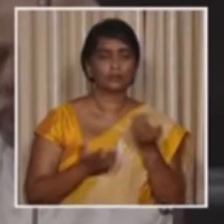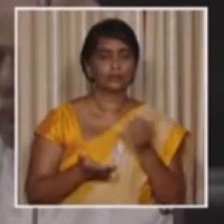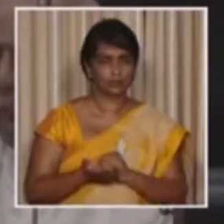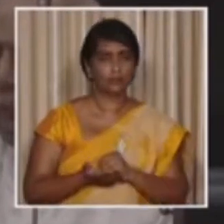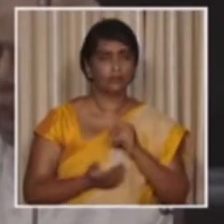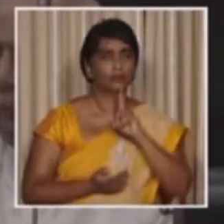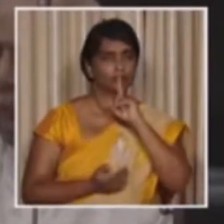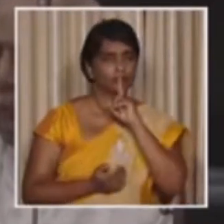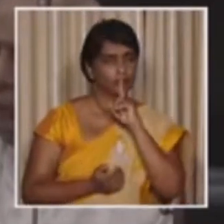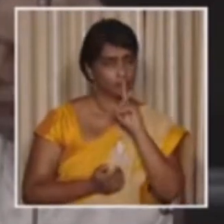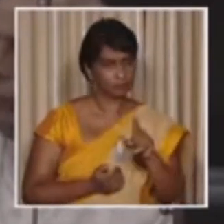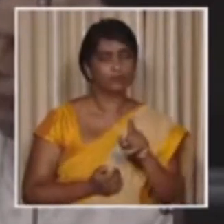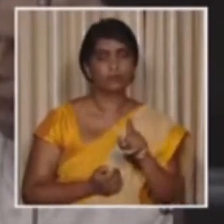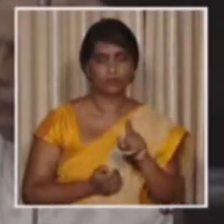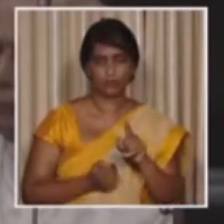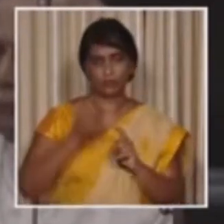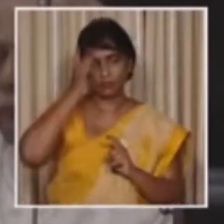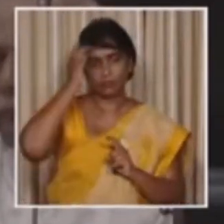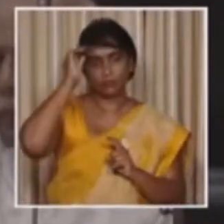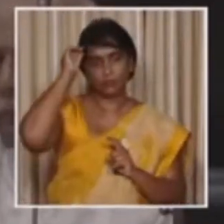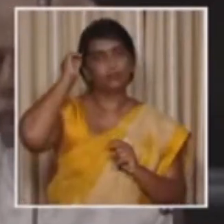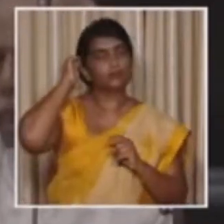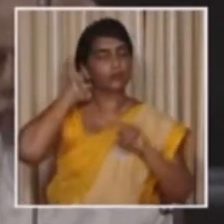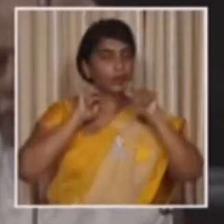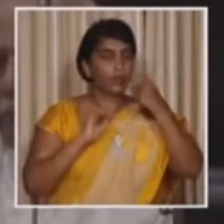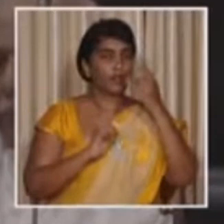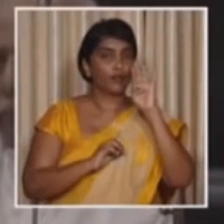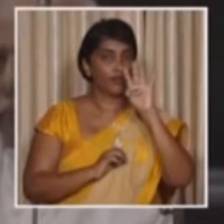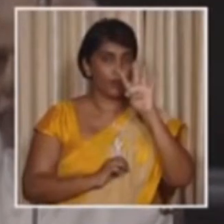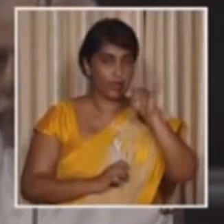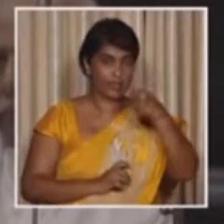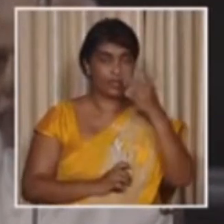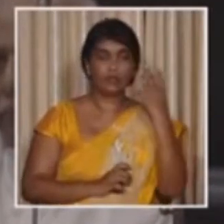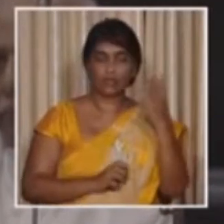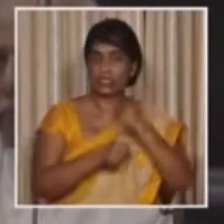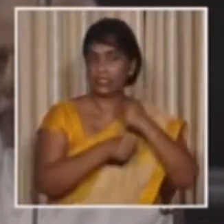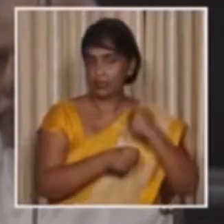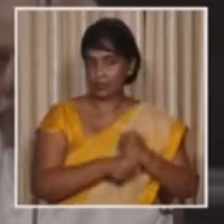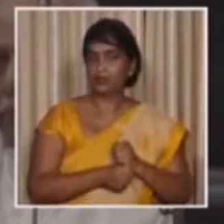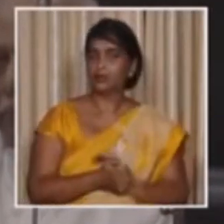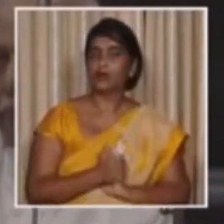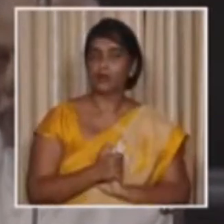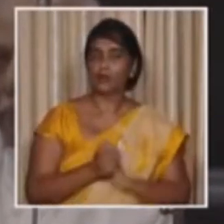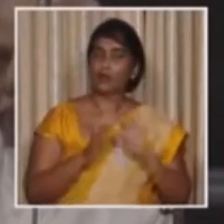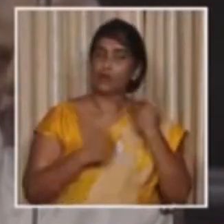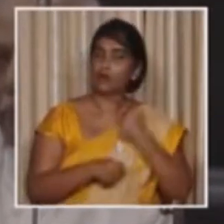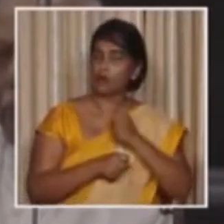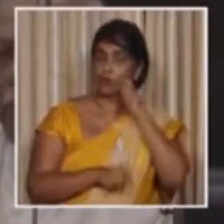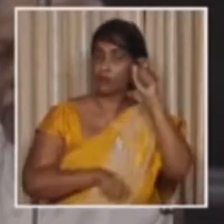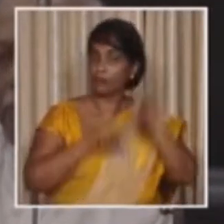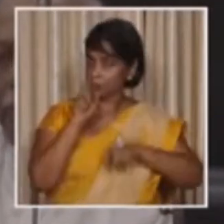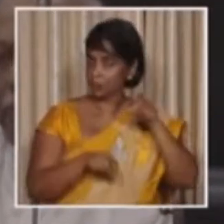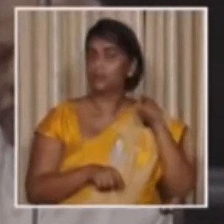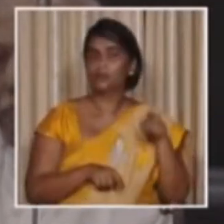එක කාරණයක් මතක් කරන්න කැමති 104 GG any public officer who refuses or fails without a reasonable